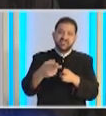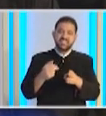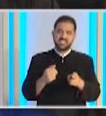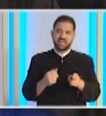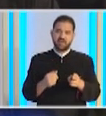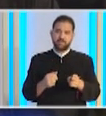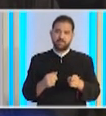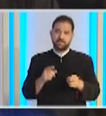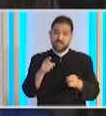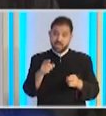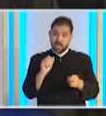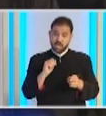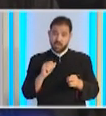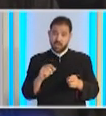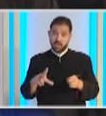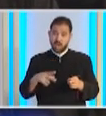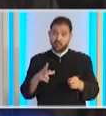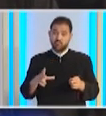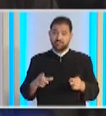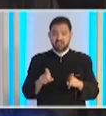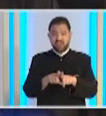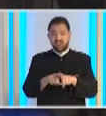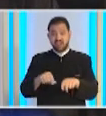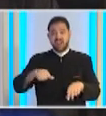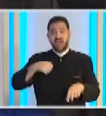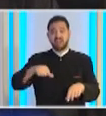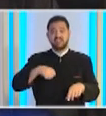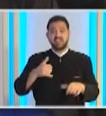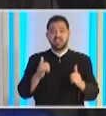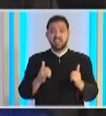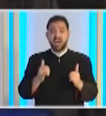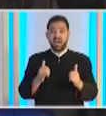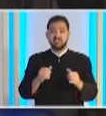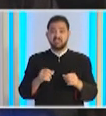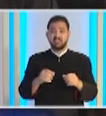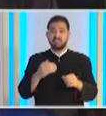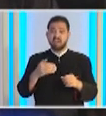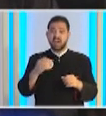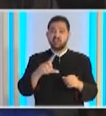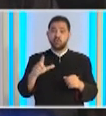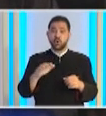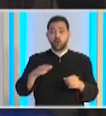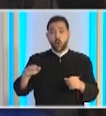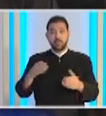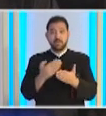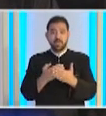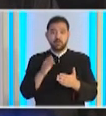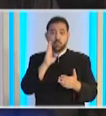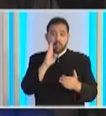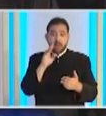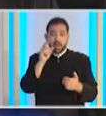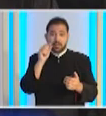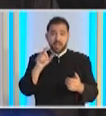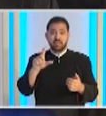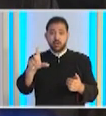desăvârșire și de înnoire. Ei au fost, ca și tinerii de astăzi, au fost la rândul lor copii ai părinților lor, au